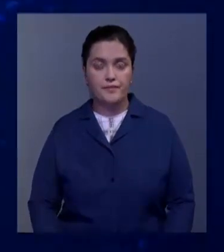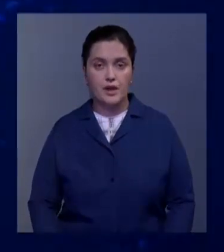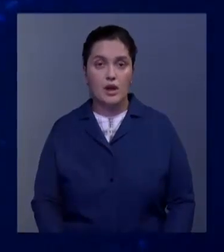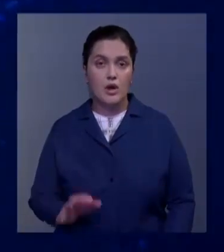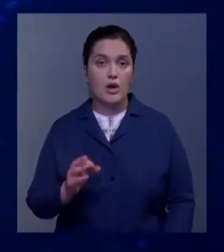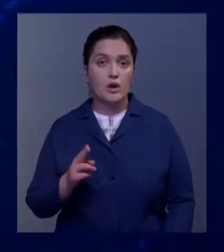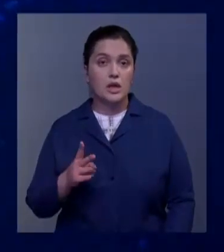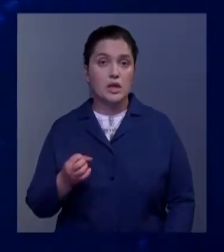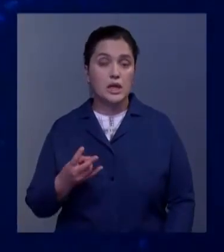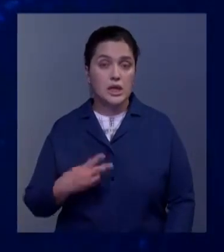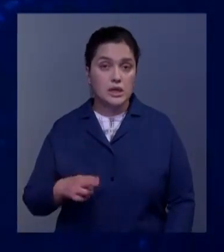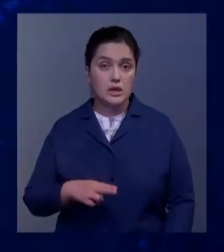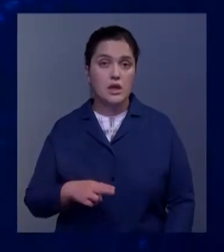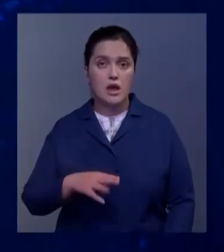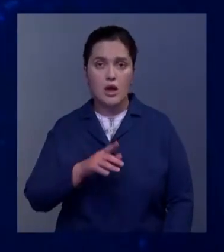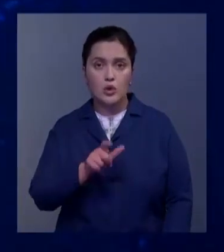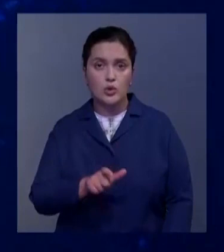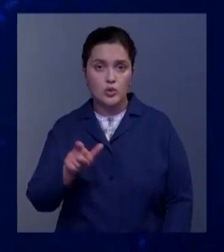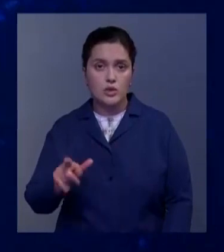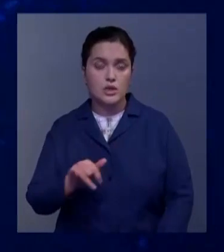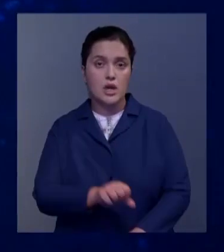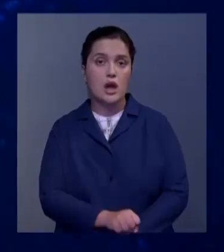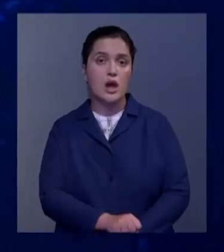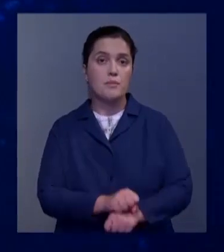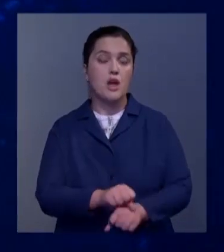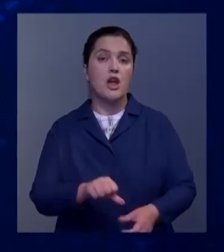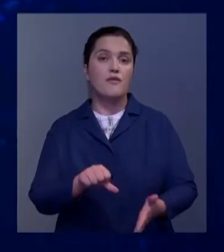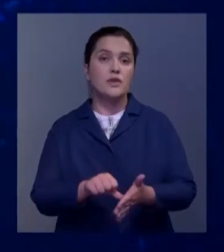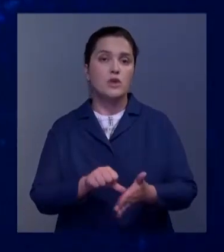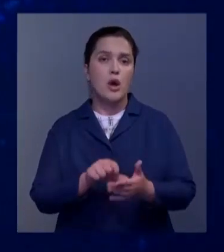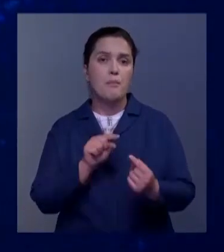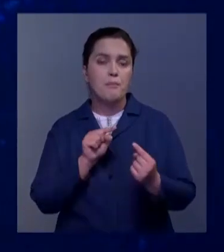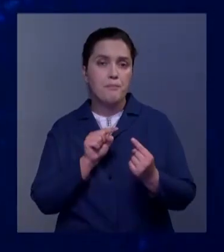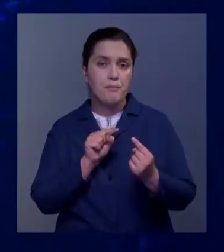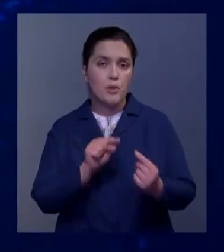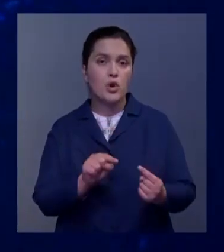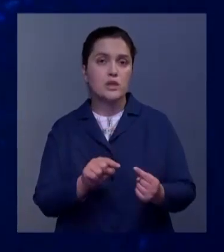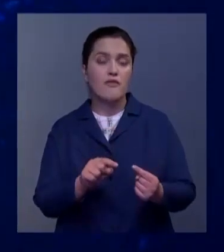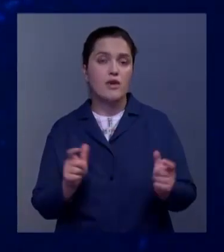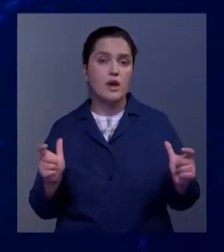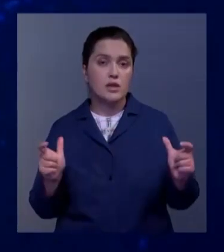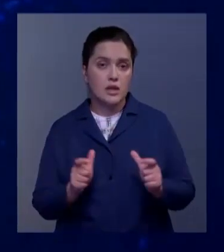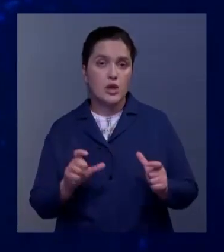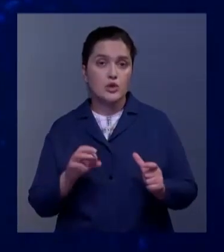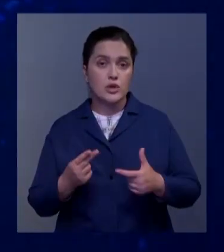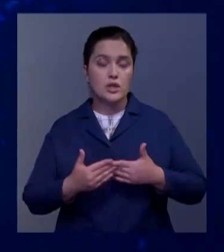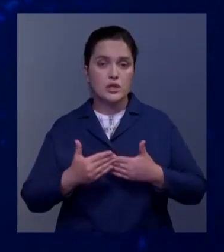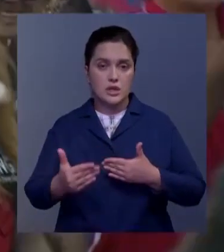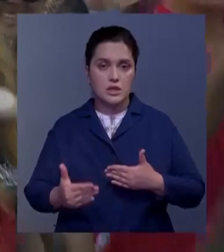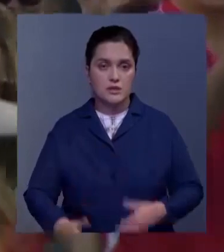В Окленде тысячи людей вышли на акции протеста. Демонстранты выступают против введенных правительством локдауна и социального